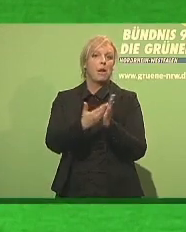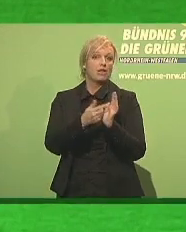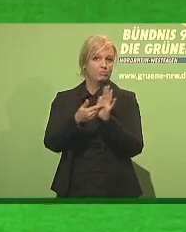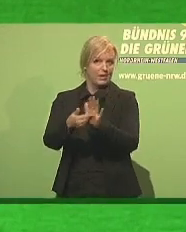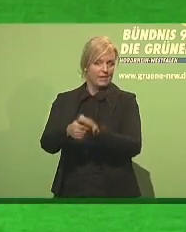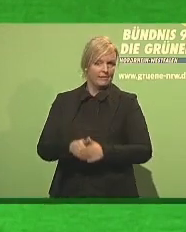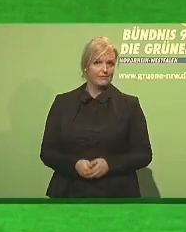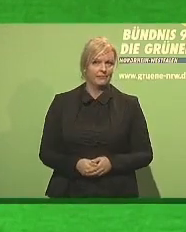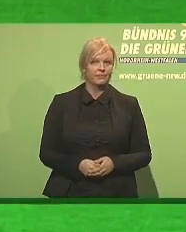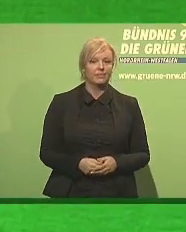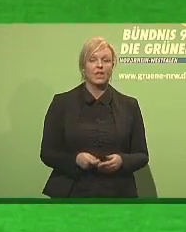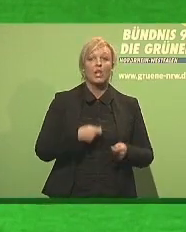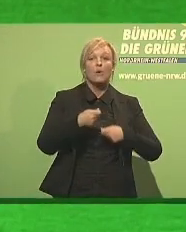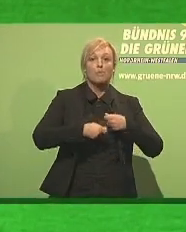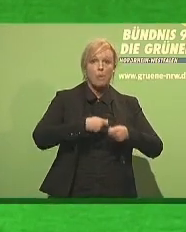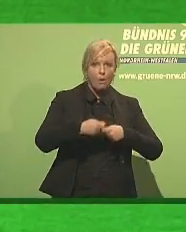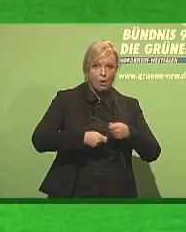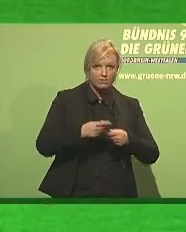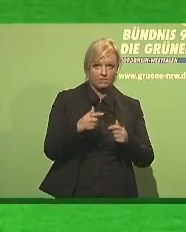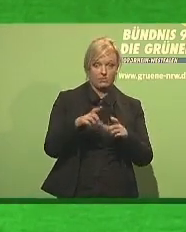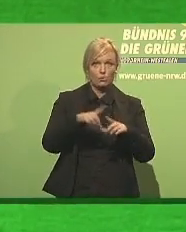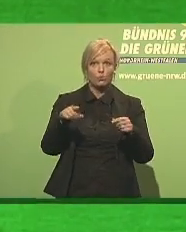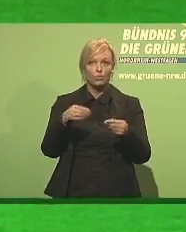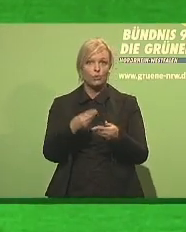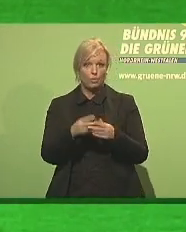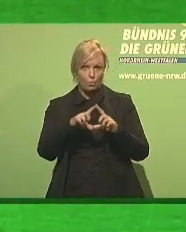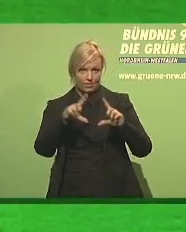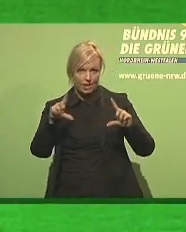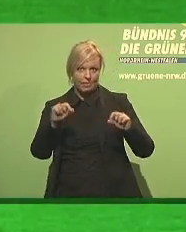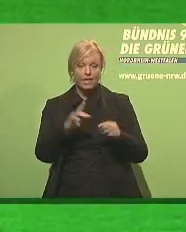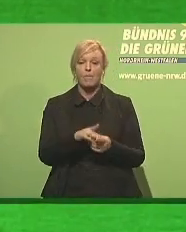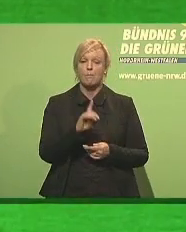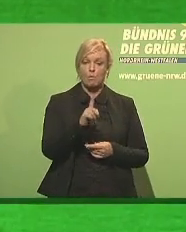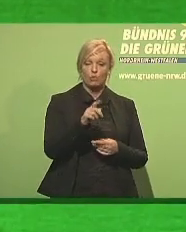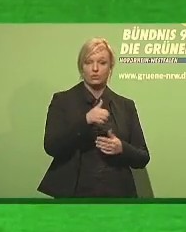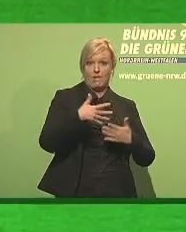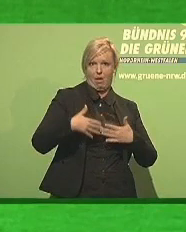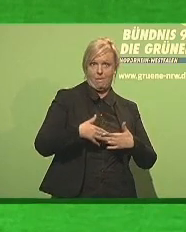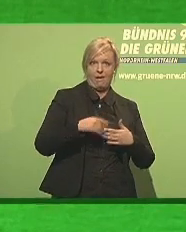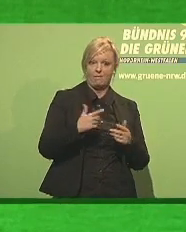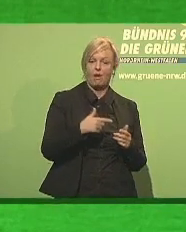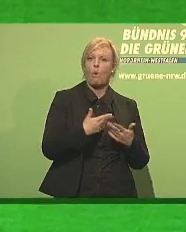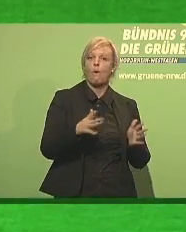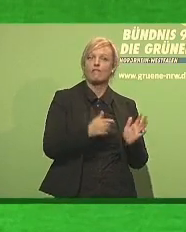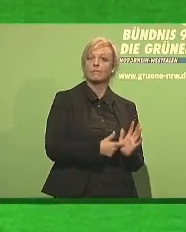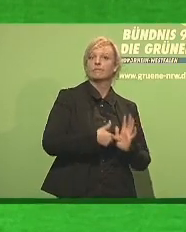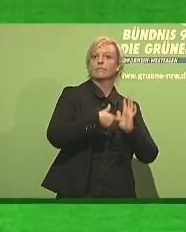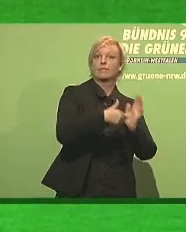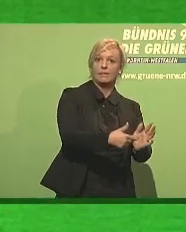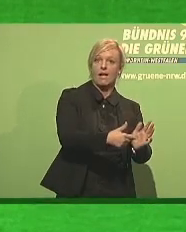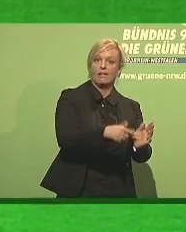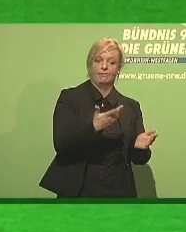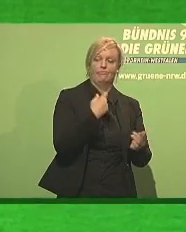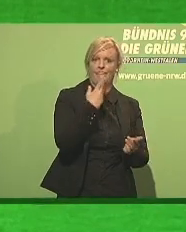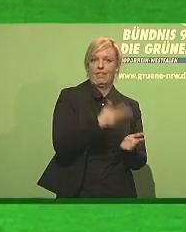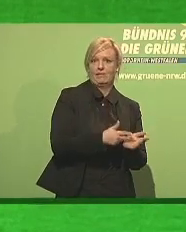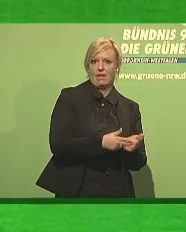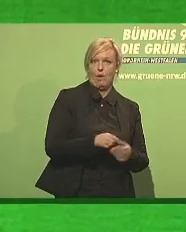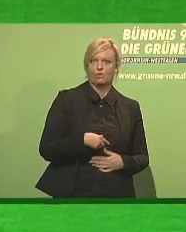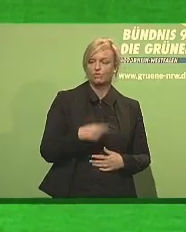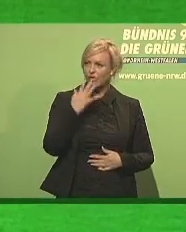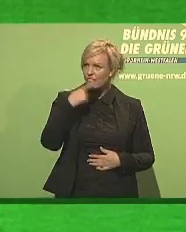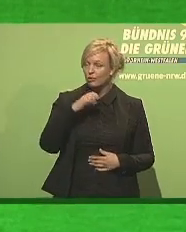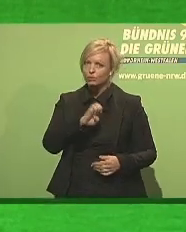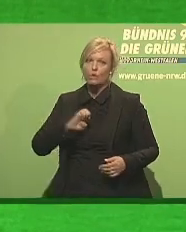Börsennotierte Unternehmen müssen jetzt in den USA die Karten auf den Tisch legen. Und ich will, dass Europa diesem Weg folgt